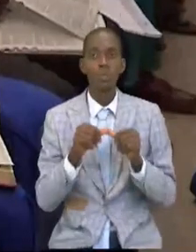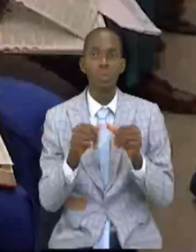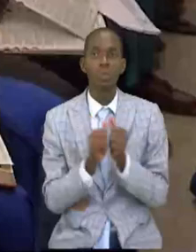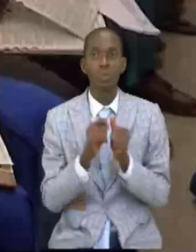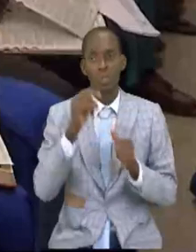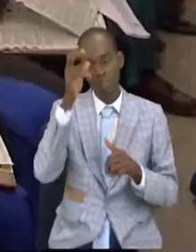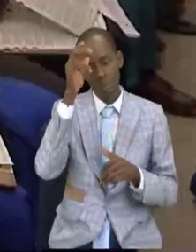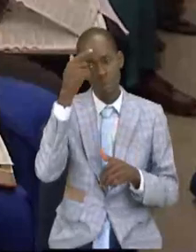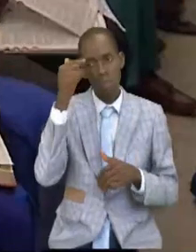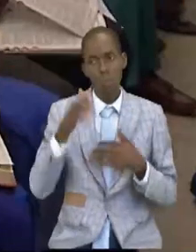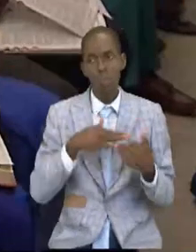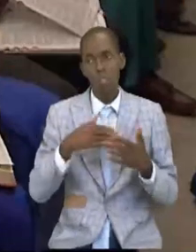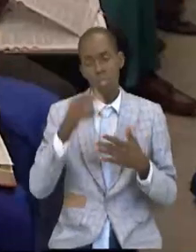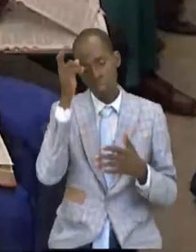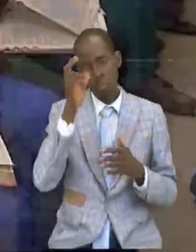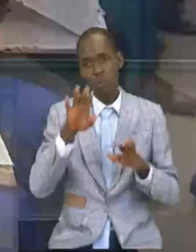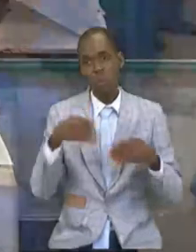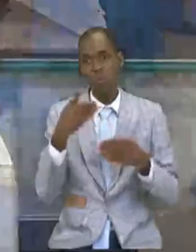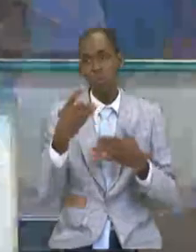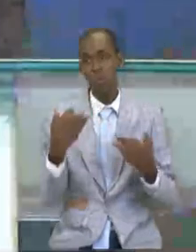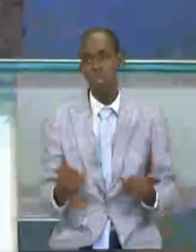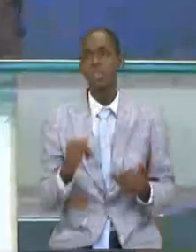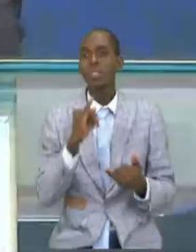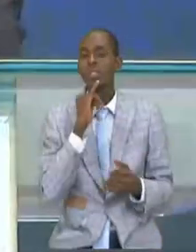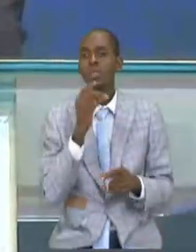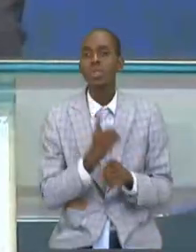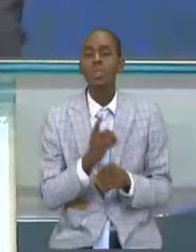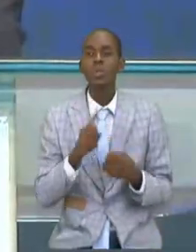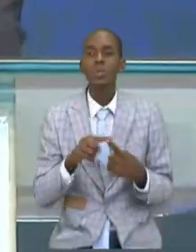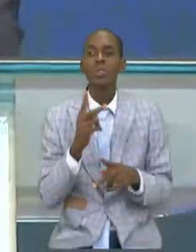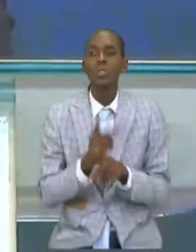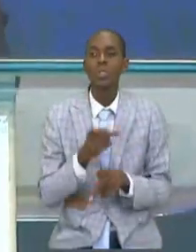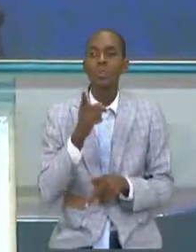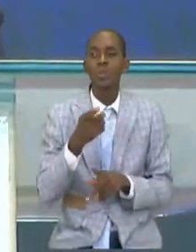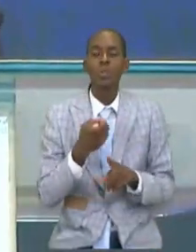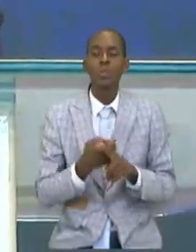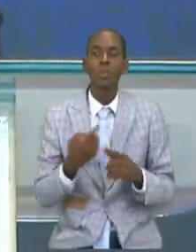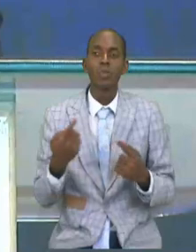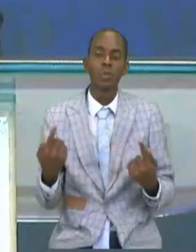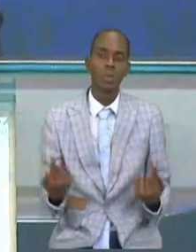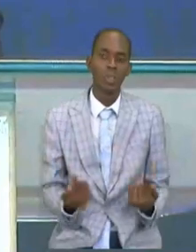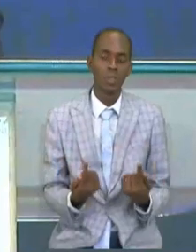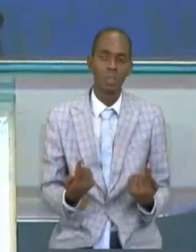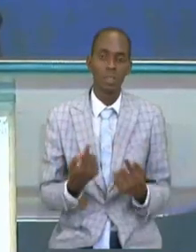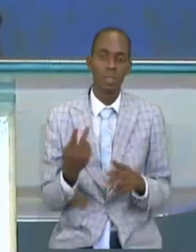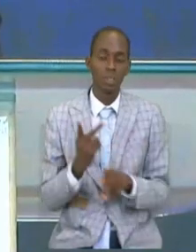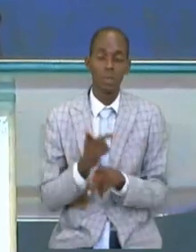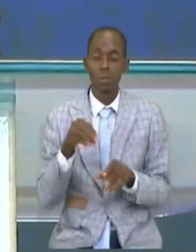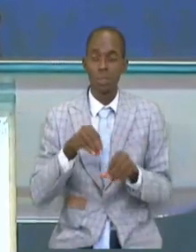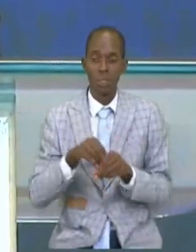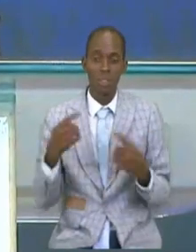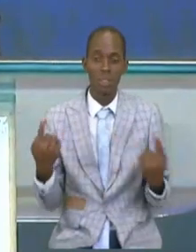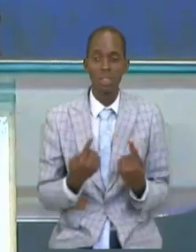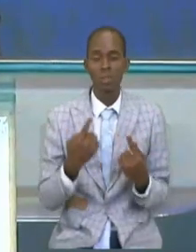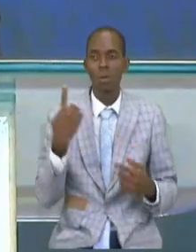diable parce que ce que le diable vous donne maintenant, c'est pour vous lier avec le péché dans